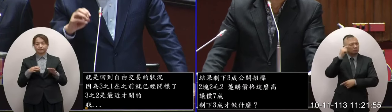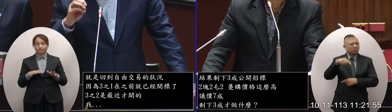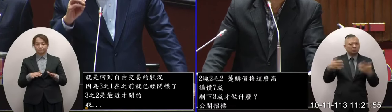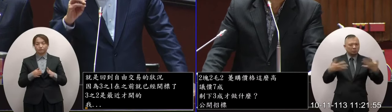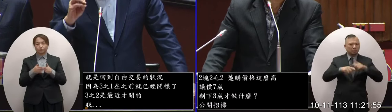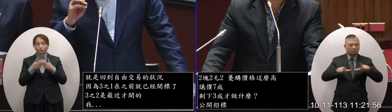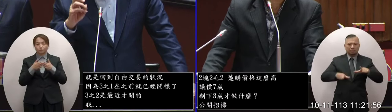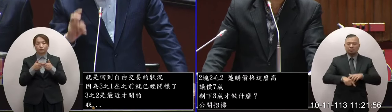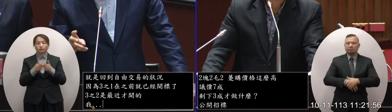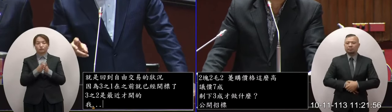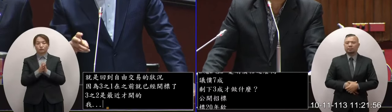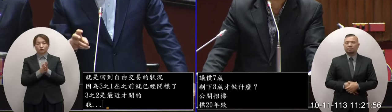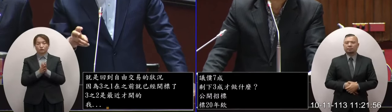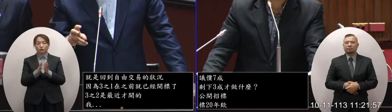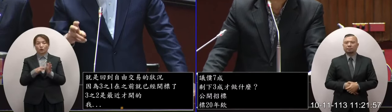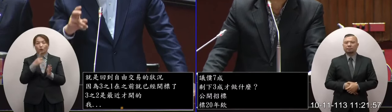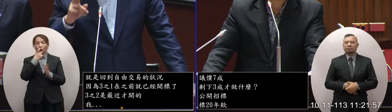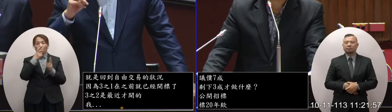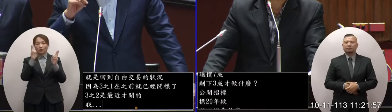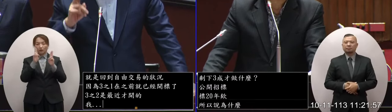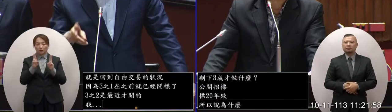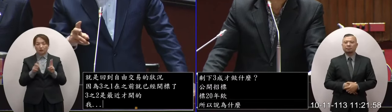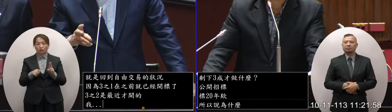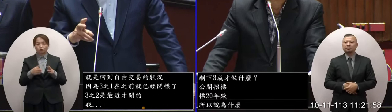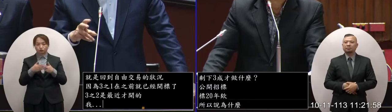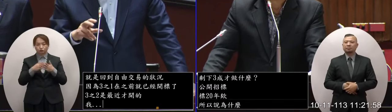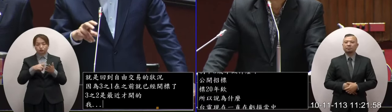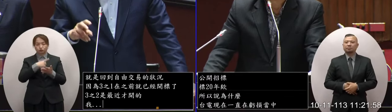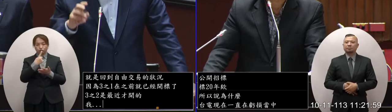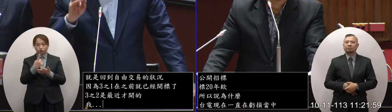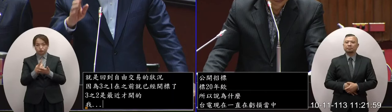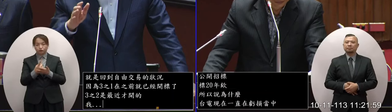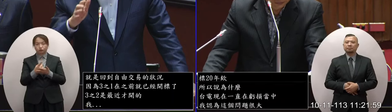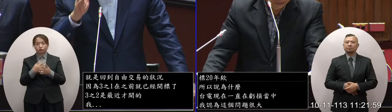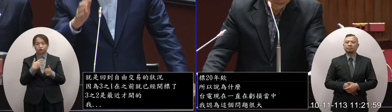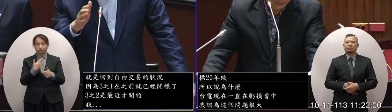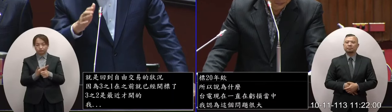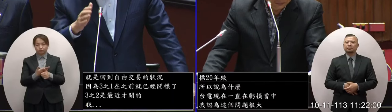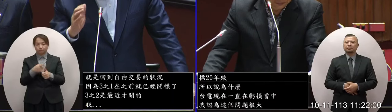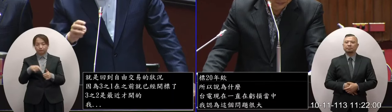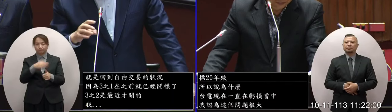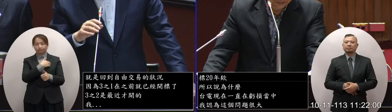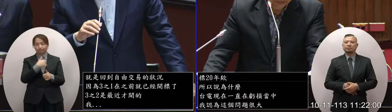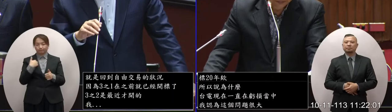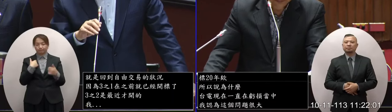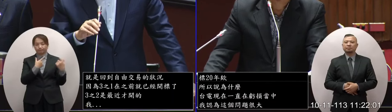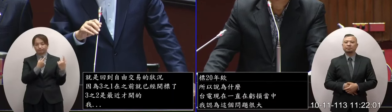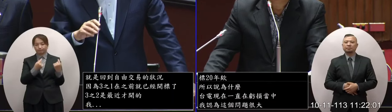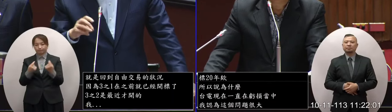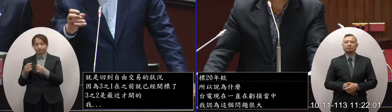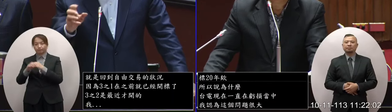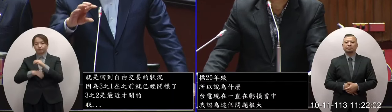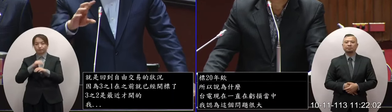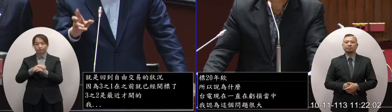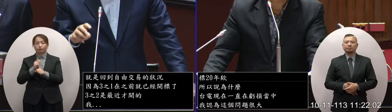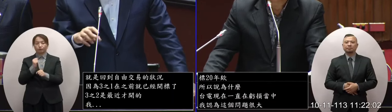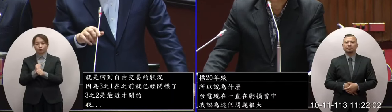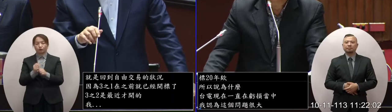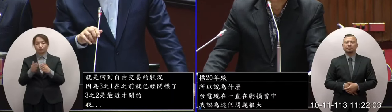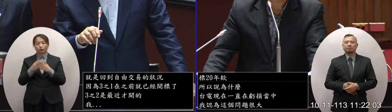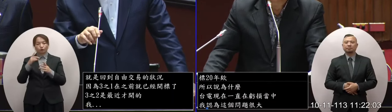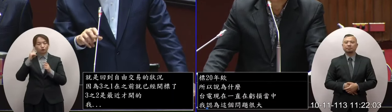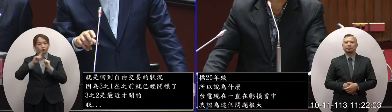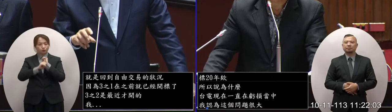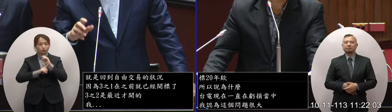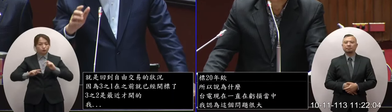因为需要这个绿电，所以我一定要全力。让它能够如期完工，所以我们改变